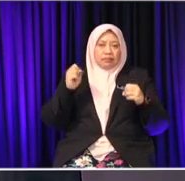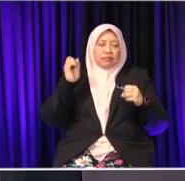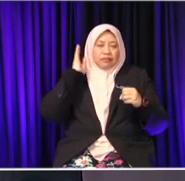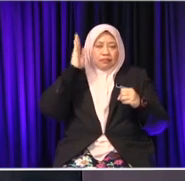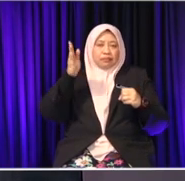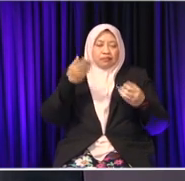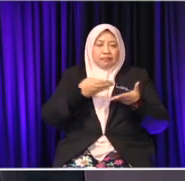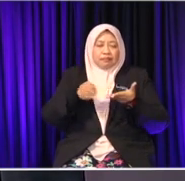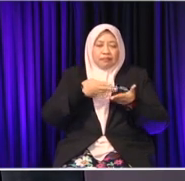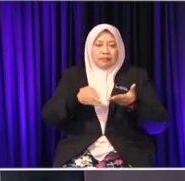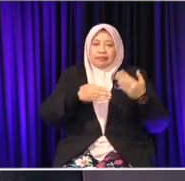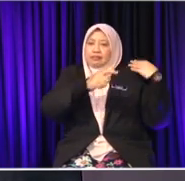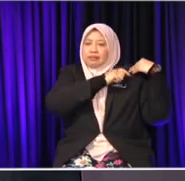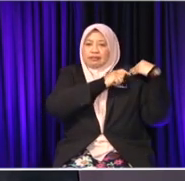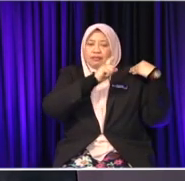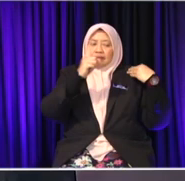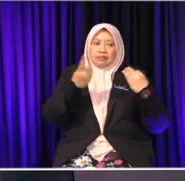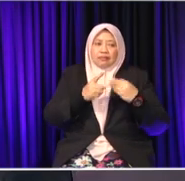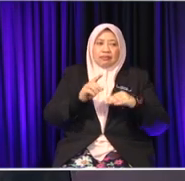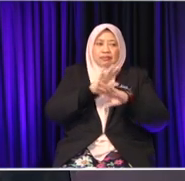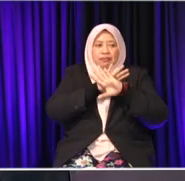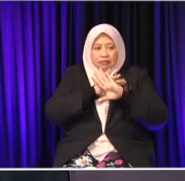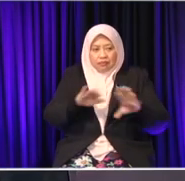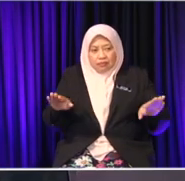jadi jangan tolakkan